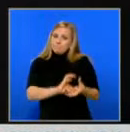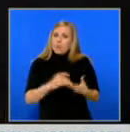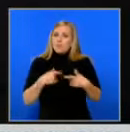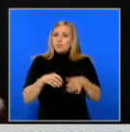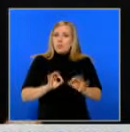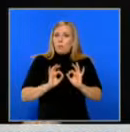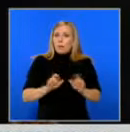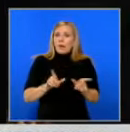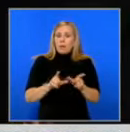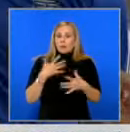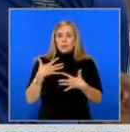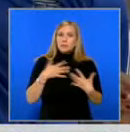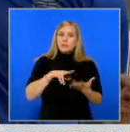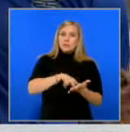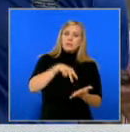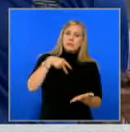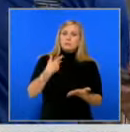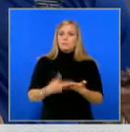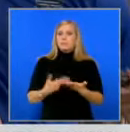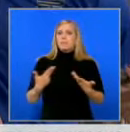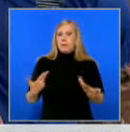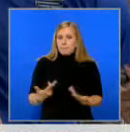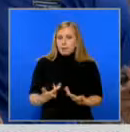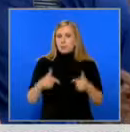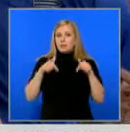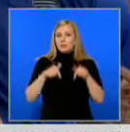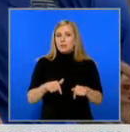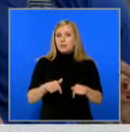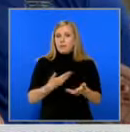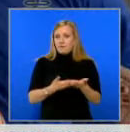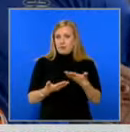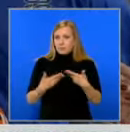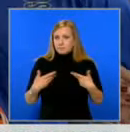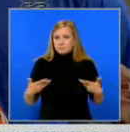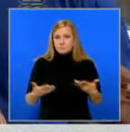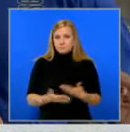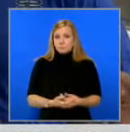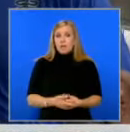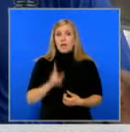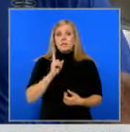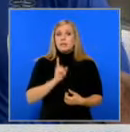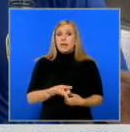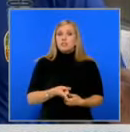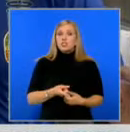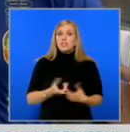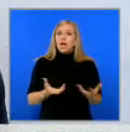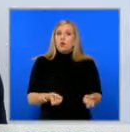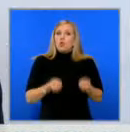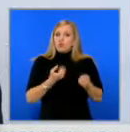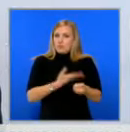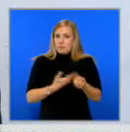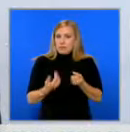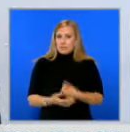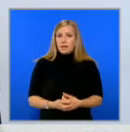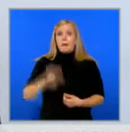изпадна в колапс да припадна в ръцете буквално припадна да на димитър ръцете трябваше да го носим на ръце